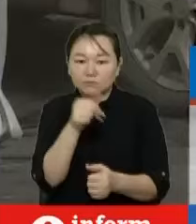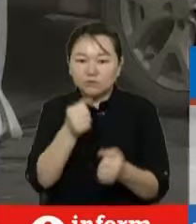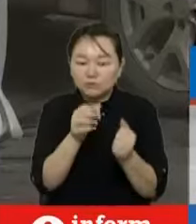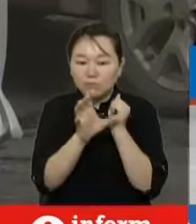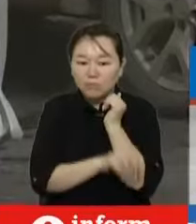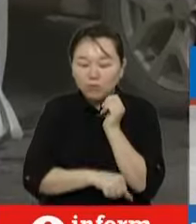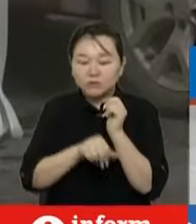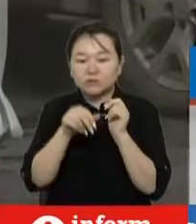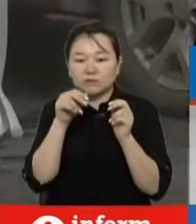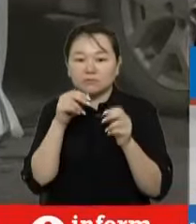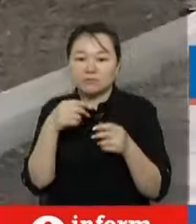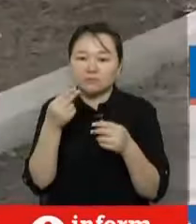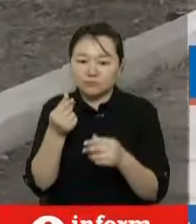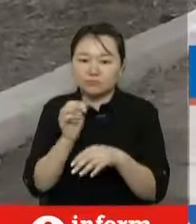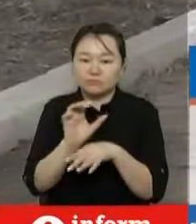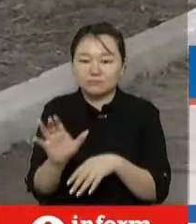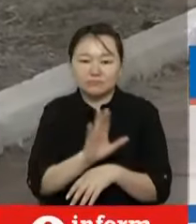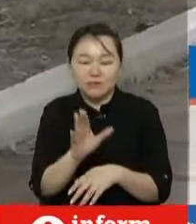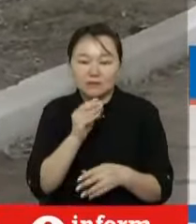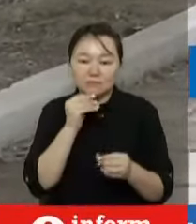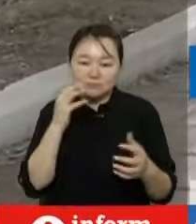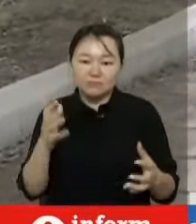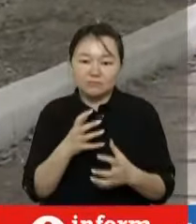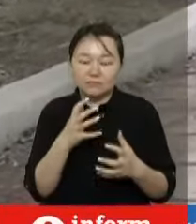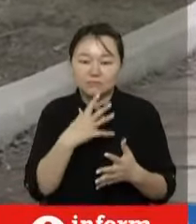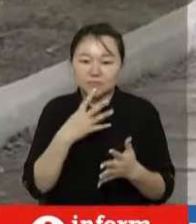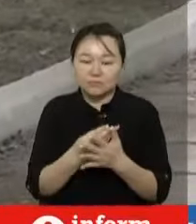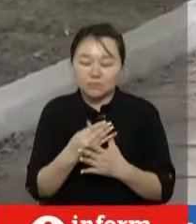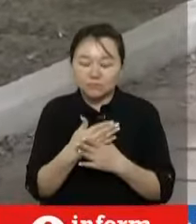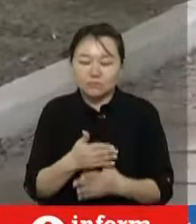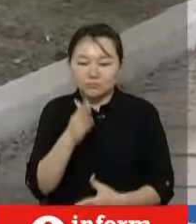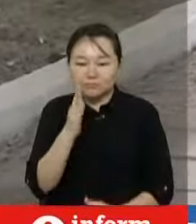поможет сберечь деньги и имущество. Оксана Матасова, Рамиль Дусумов, Информбюро, Акмолинская область.